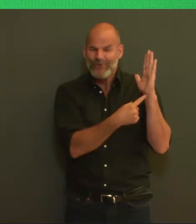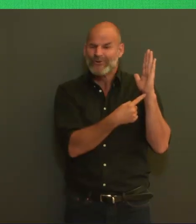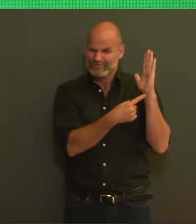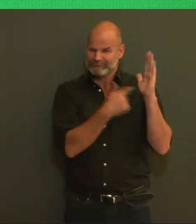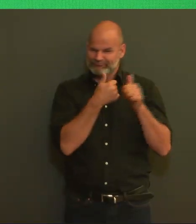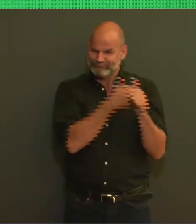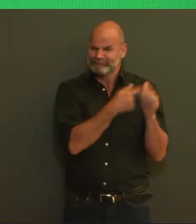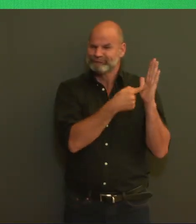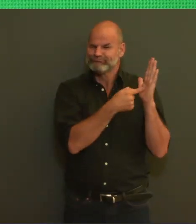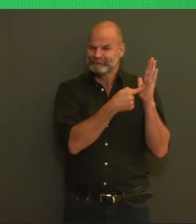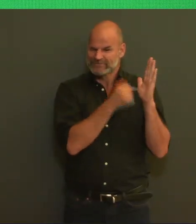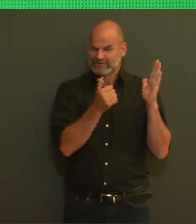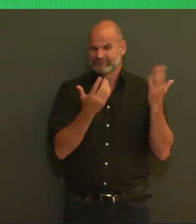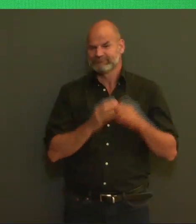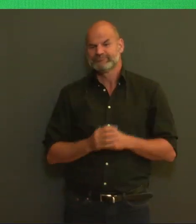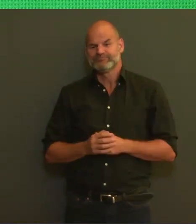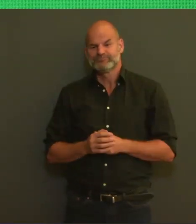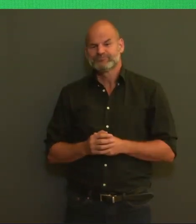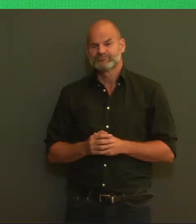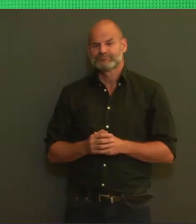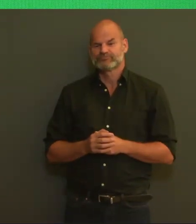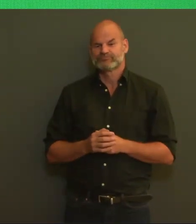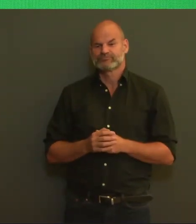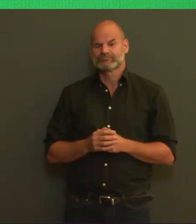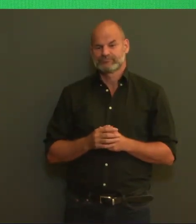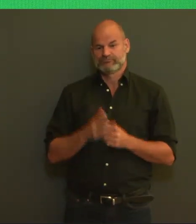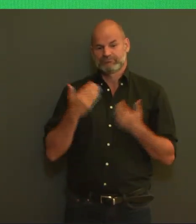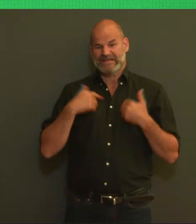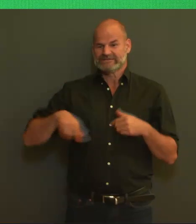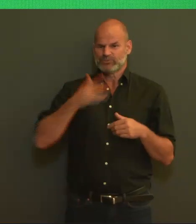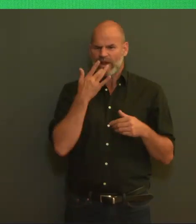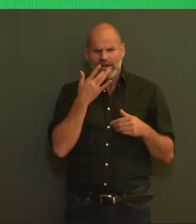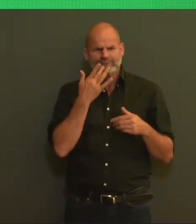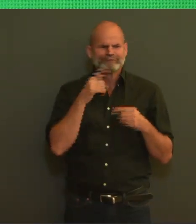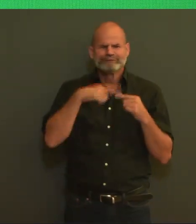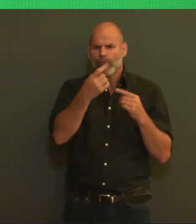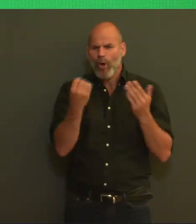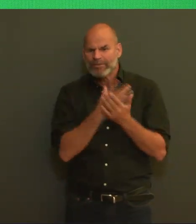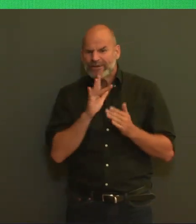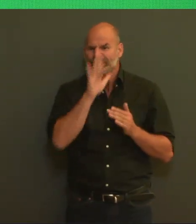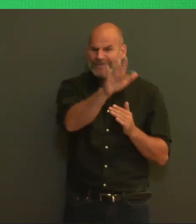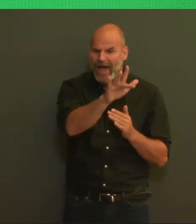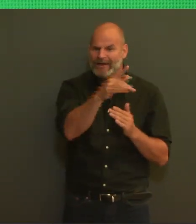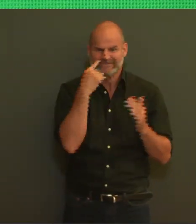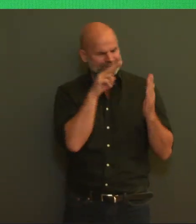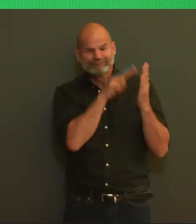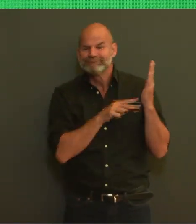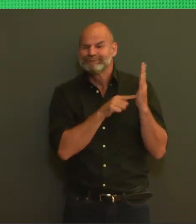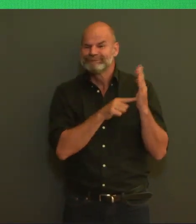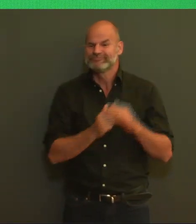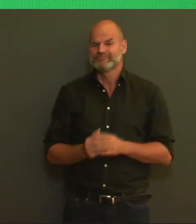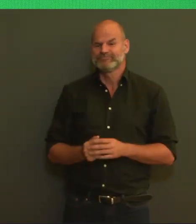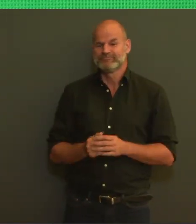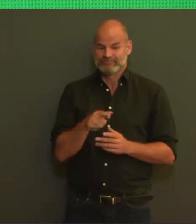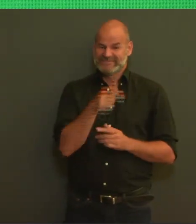naleven om weer snel te kunnen genieten van een dagje zee. We zijn met 11 miljoen Belgen. Iedereen heeft zijn